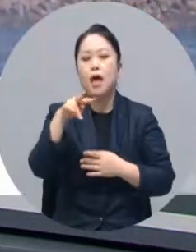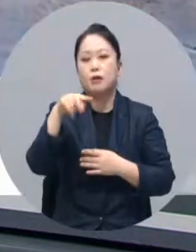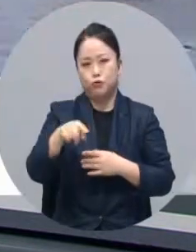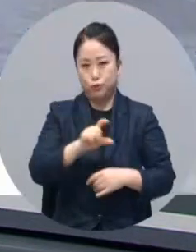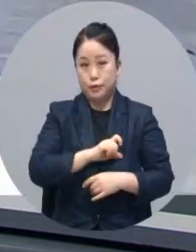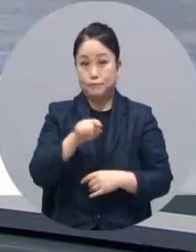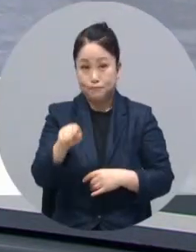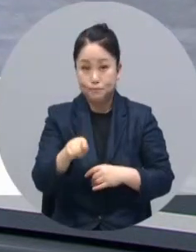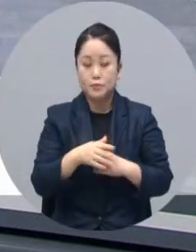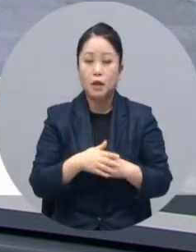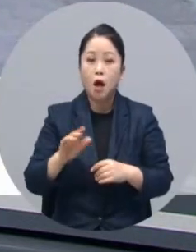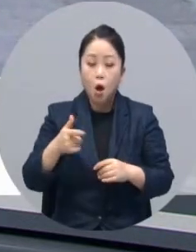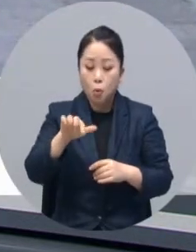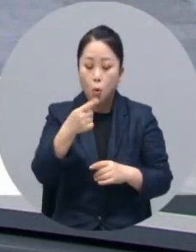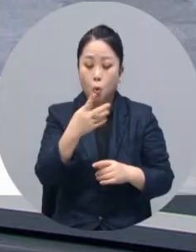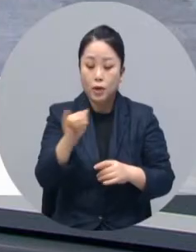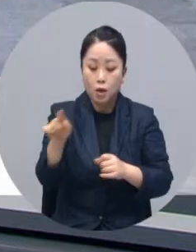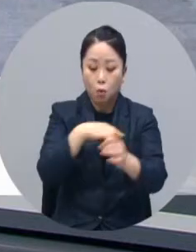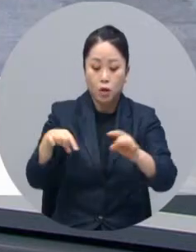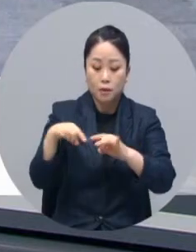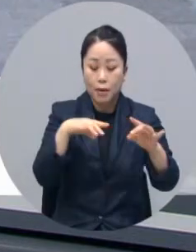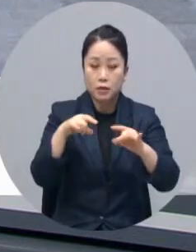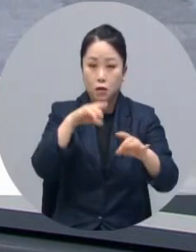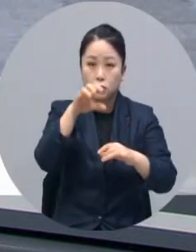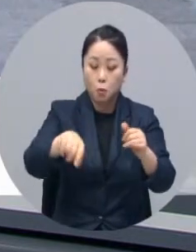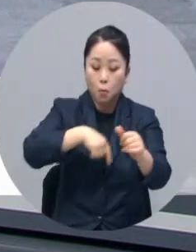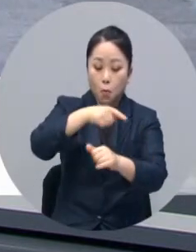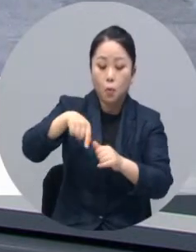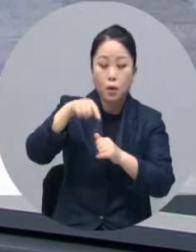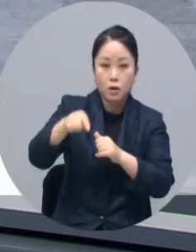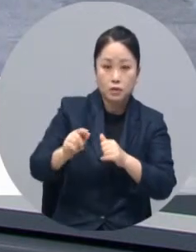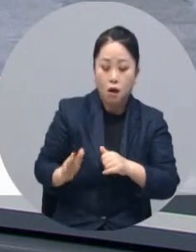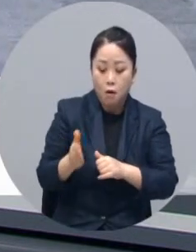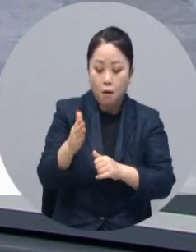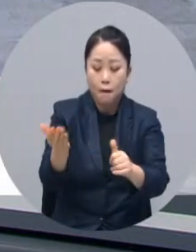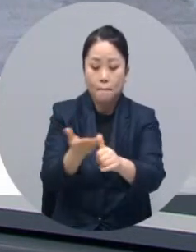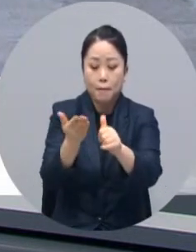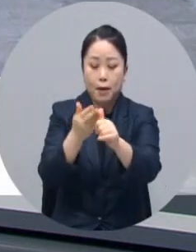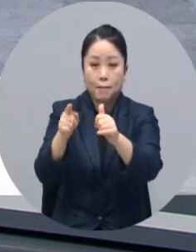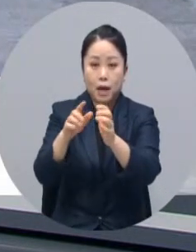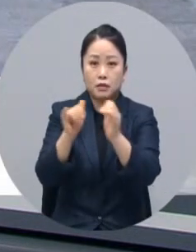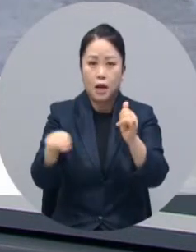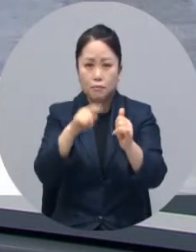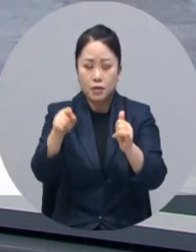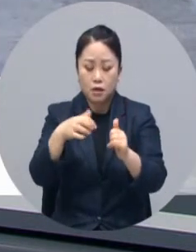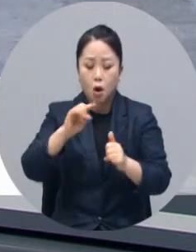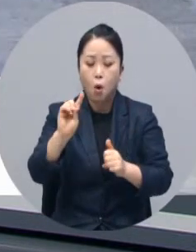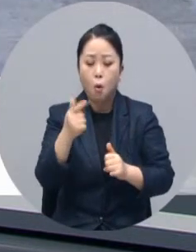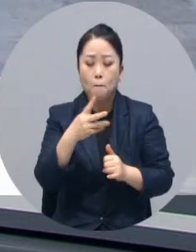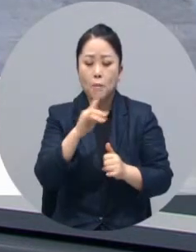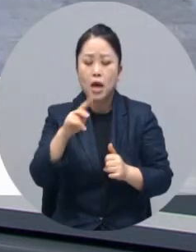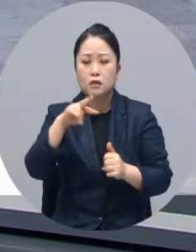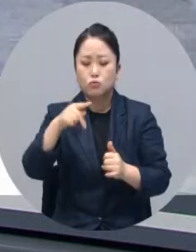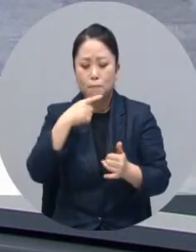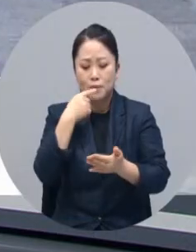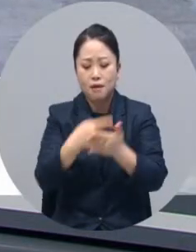인근에서 양식업을 하는 어민들은이 온배수로 인한 피해를 보상해 달라며 한수원의 민사 소송을